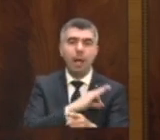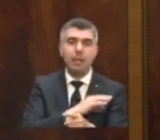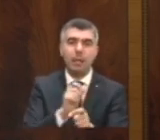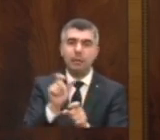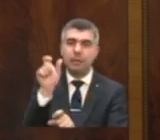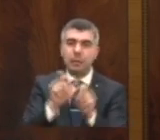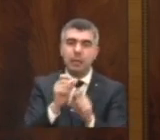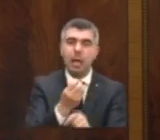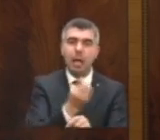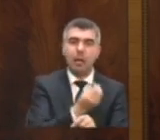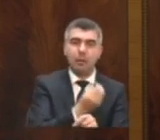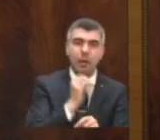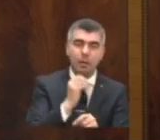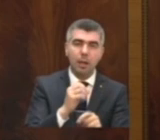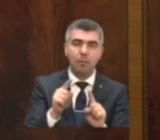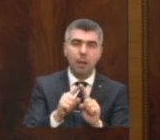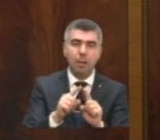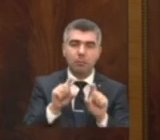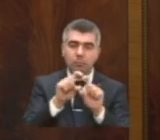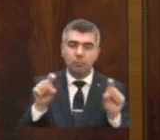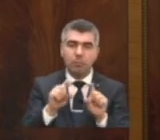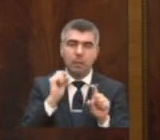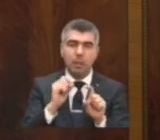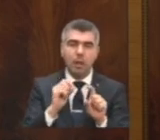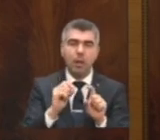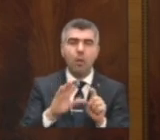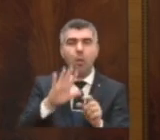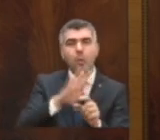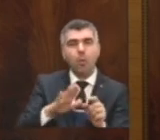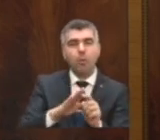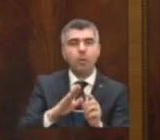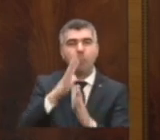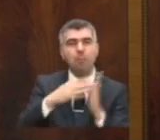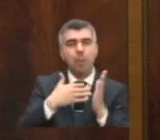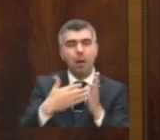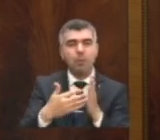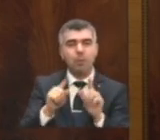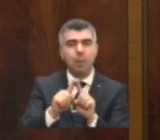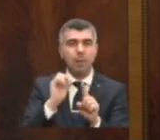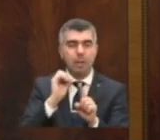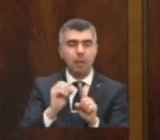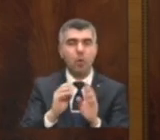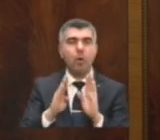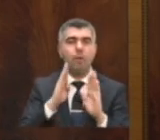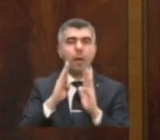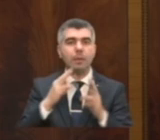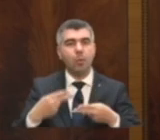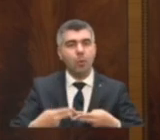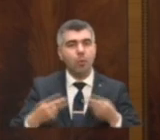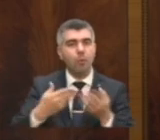حينه، بما في ذلك بمواقع رسمية للوزارة والمنصة الرقمية الخاصة بالبرنامج vacances.ma وشبكات التواصل